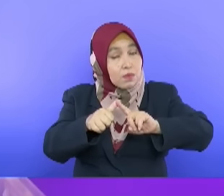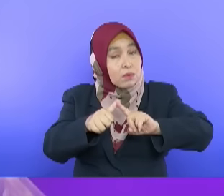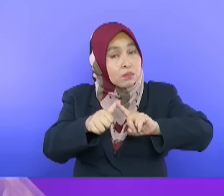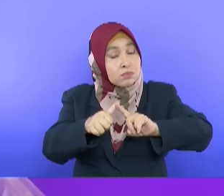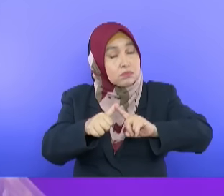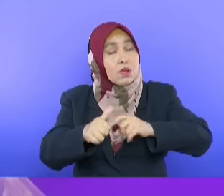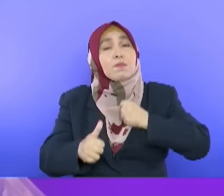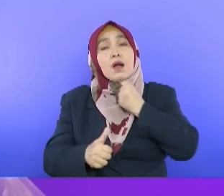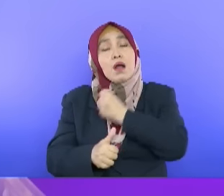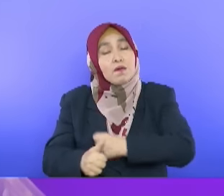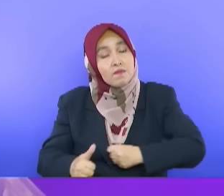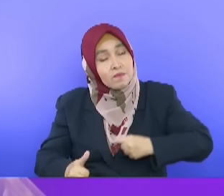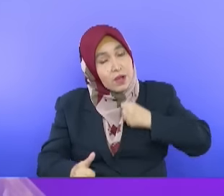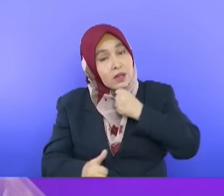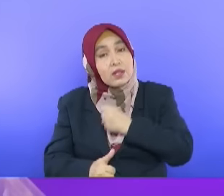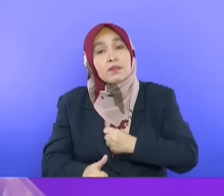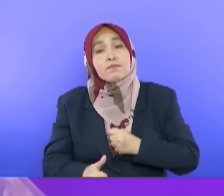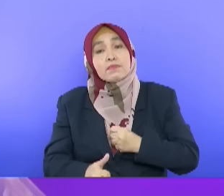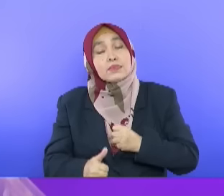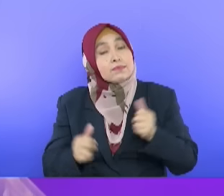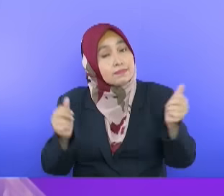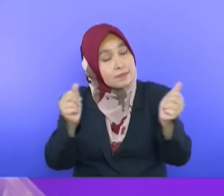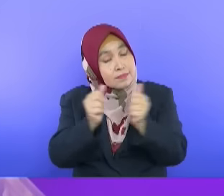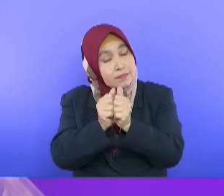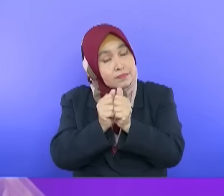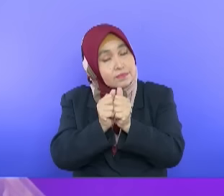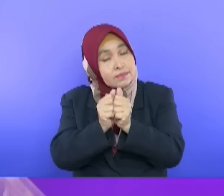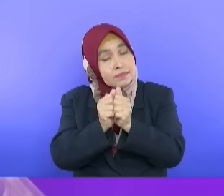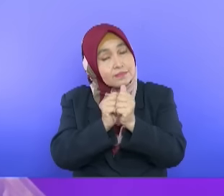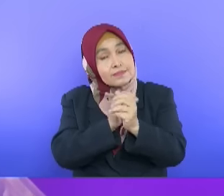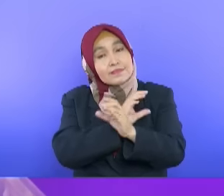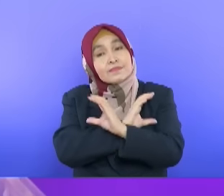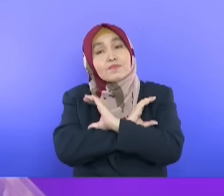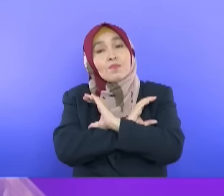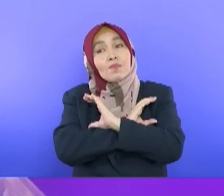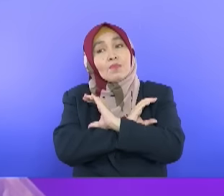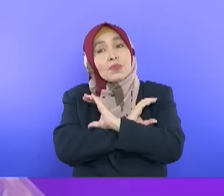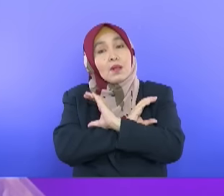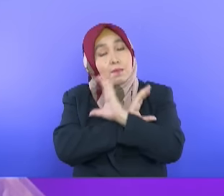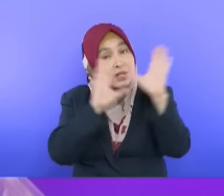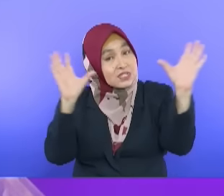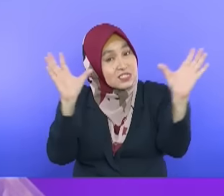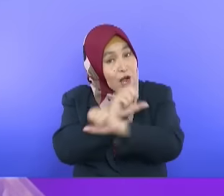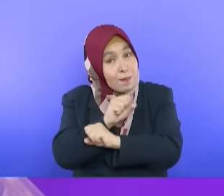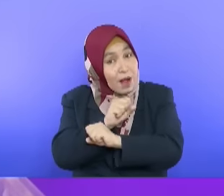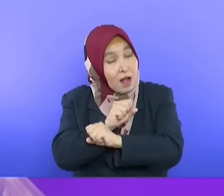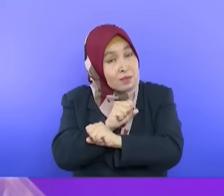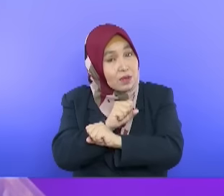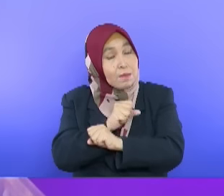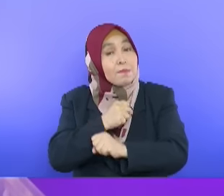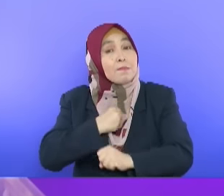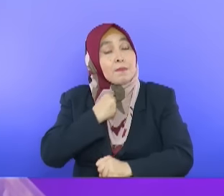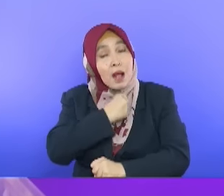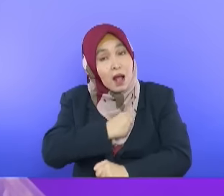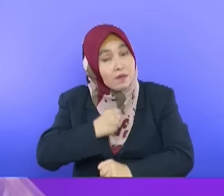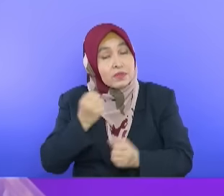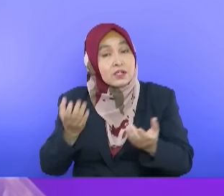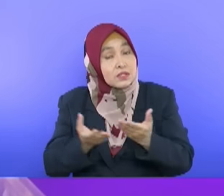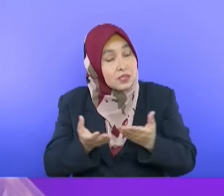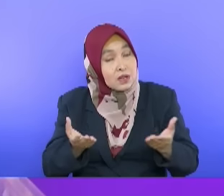itu maksudnya maafkan dengan kecintaan Oh mencoba tuh maaf yang di sini